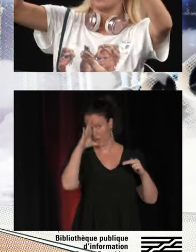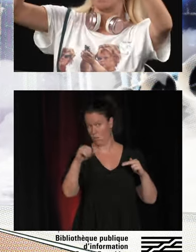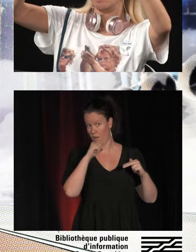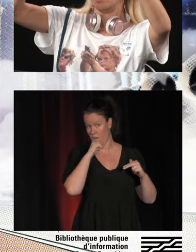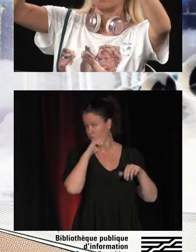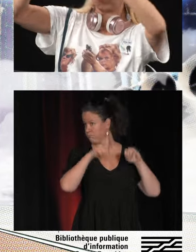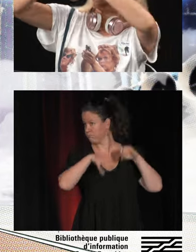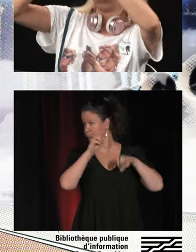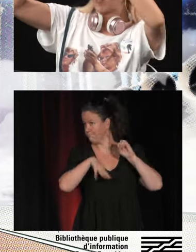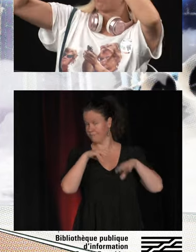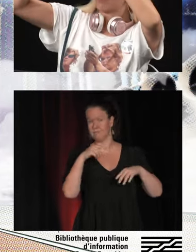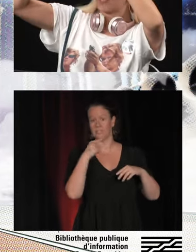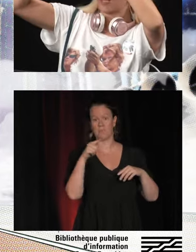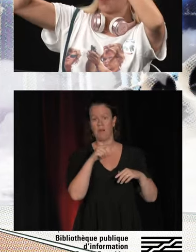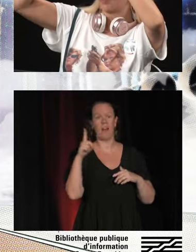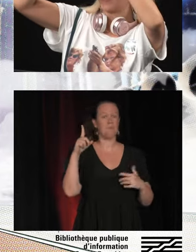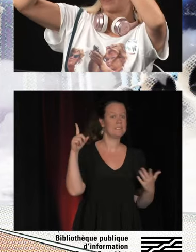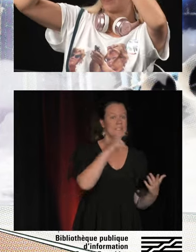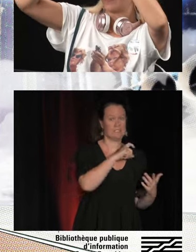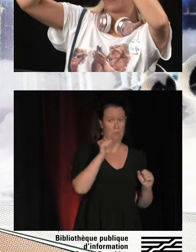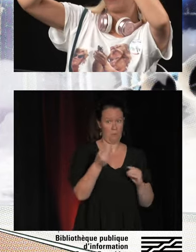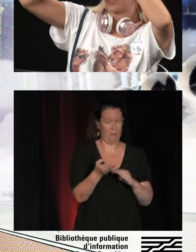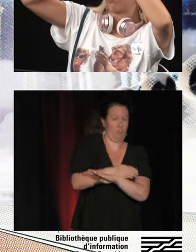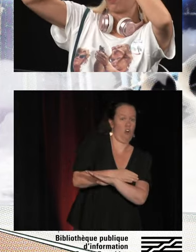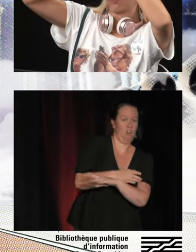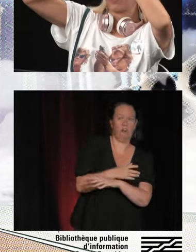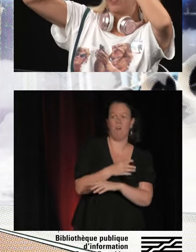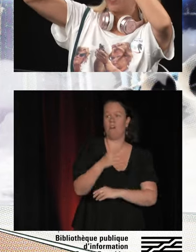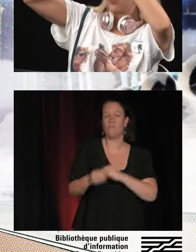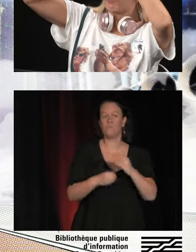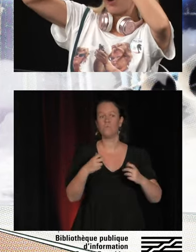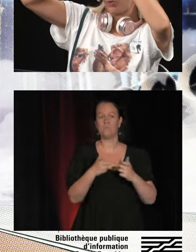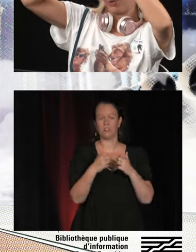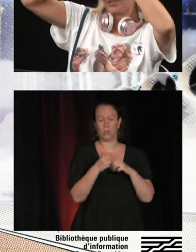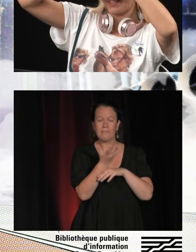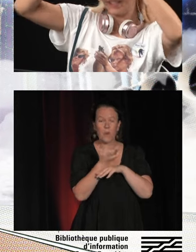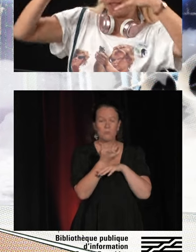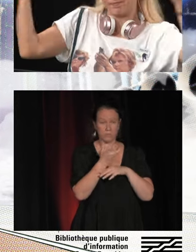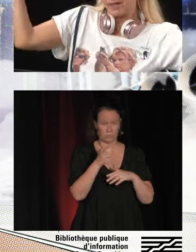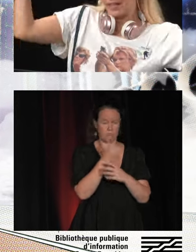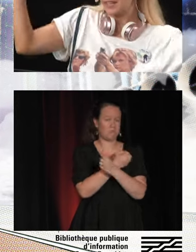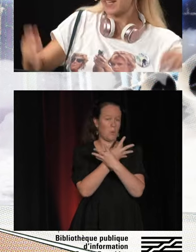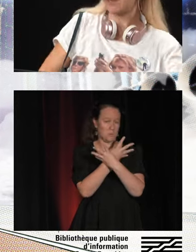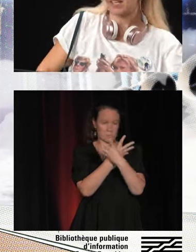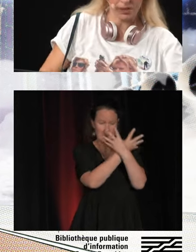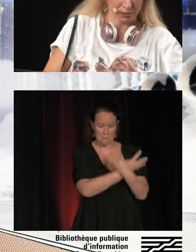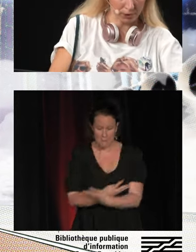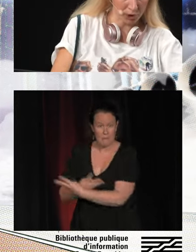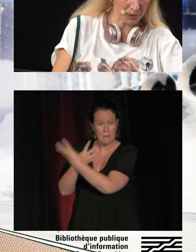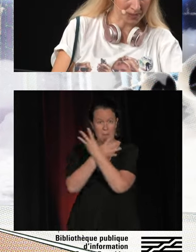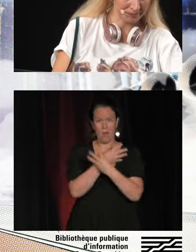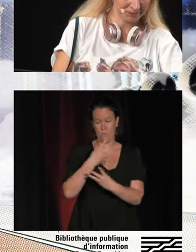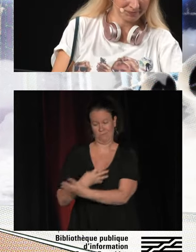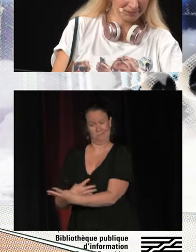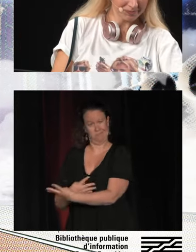fois, vous avez vraiment des virus au bord du truc. Et bah, y a rien à faire, quoi.